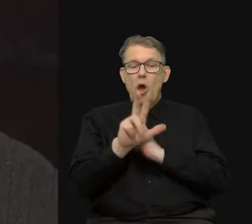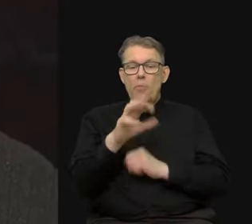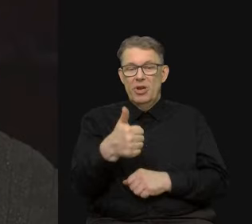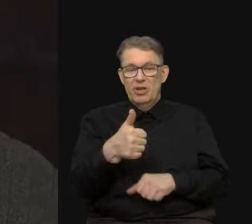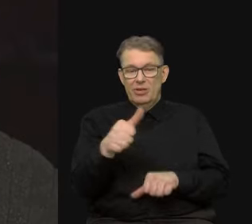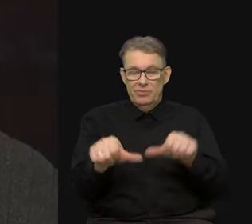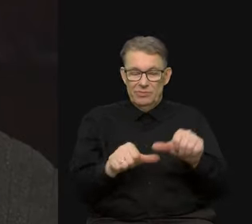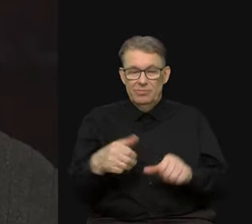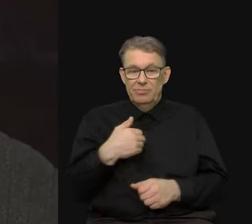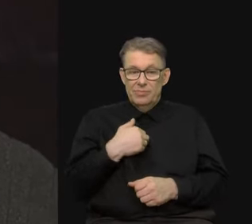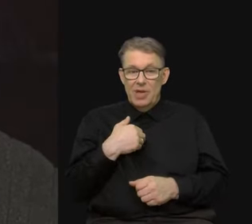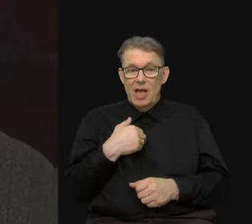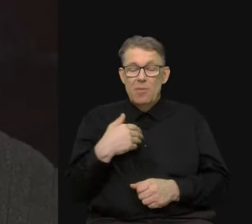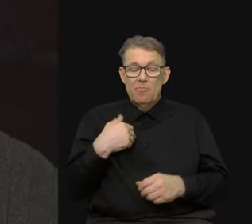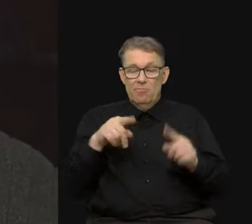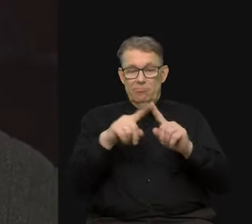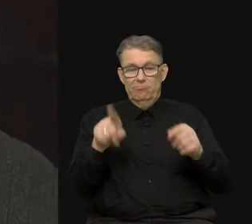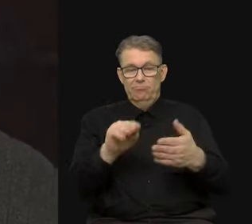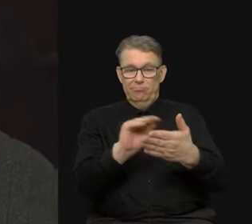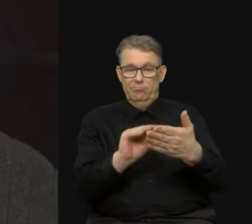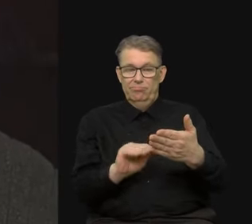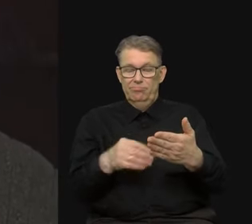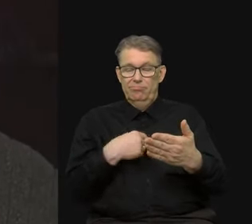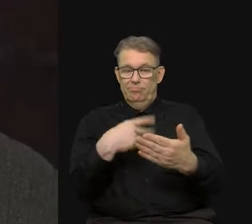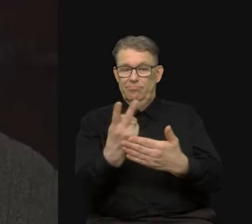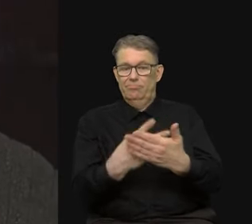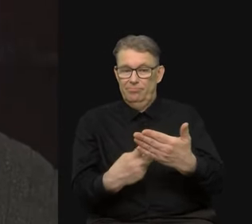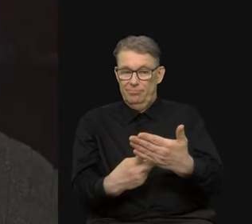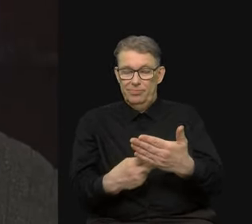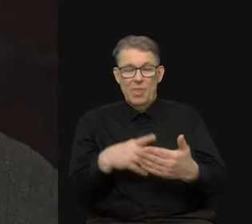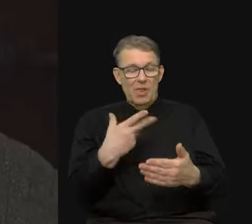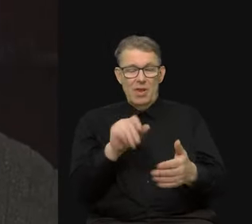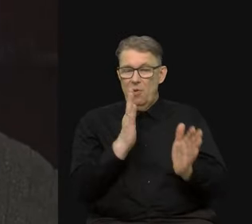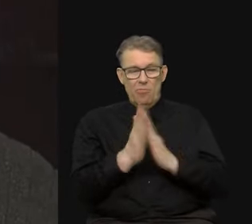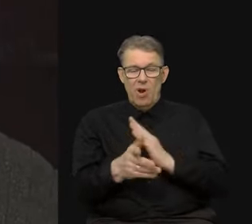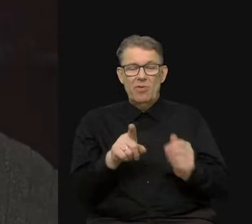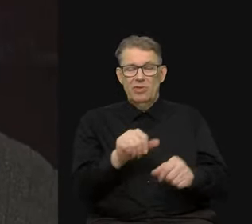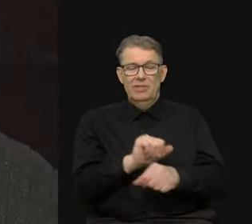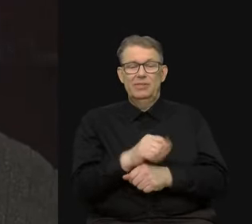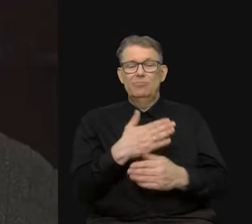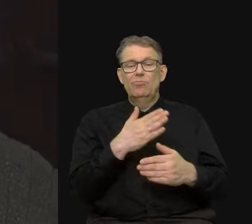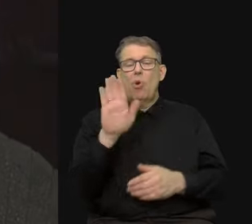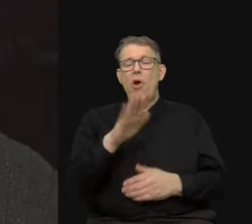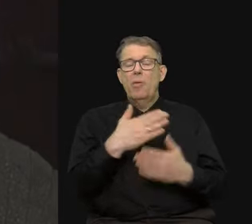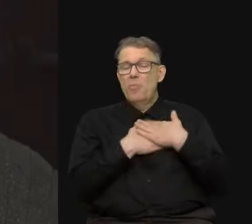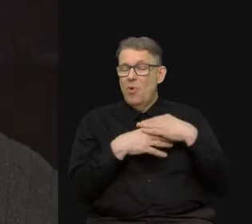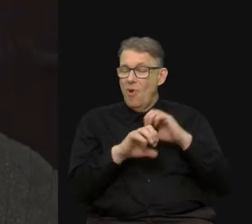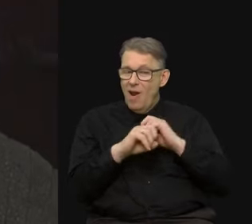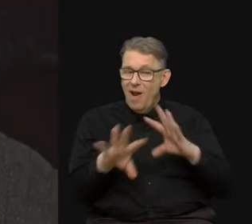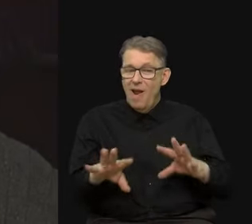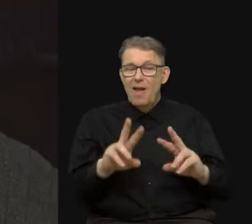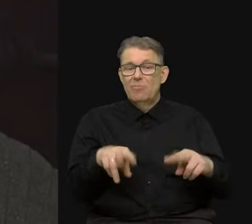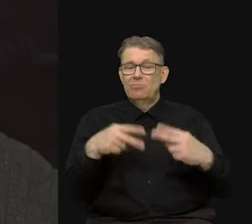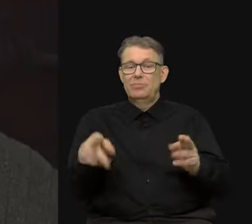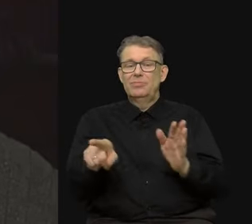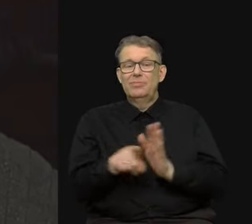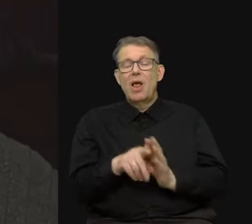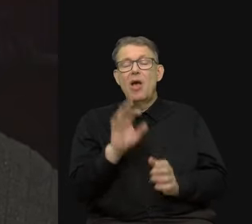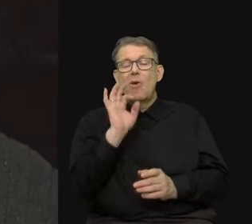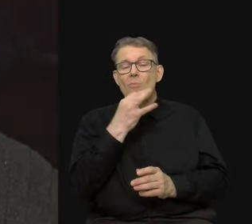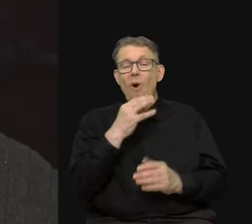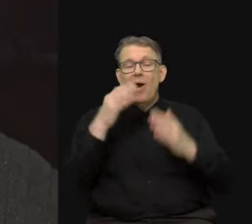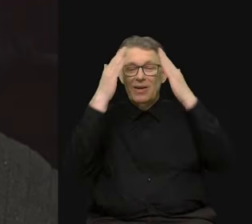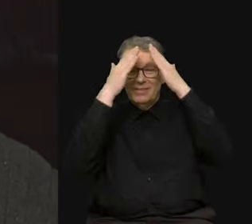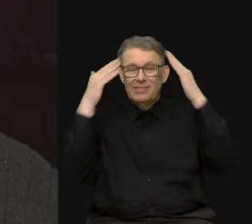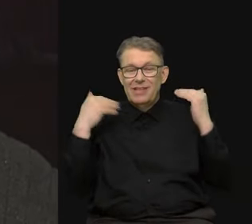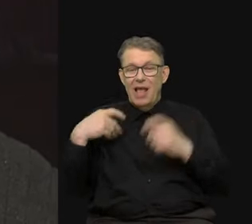1981 roku sięgnąłem po ulotkę, która niebezpośrednio nawiązywała do przesłania Bożego Miłosierdzia przekazanego młodej zakonnicy w